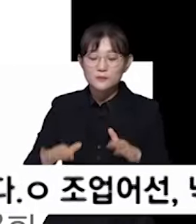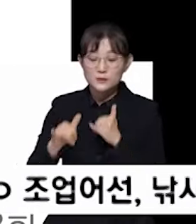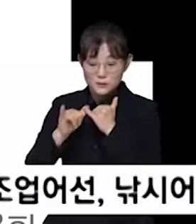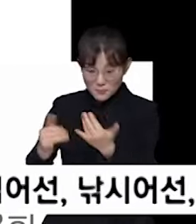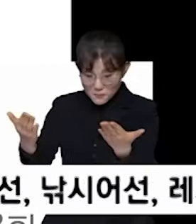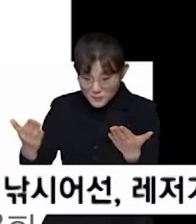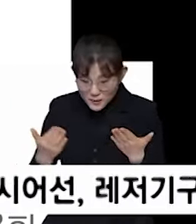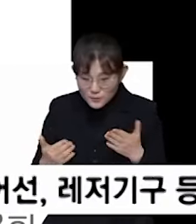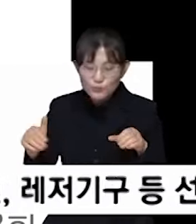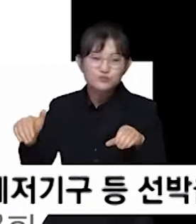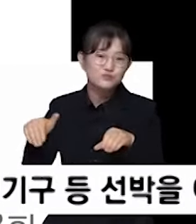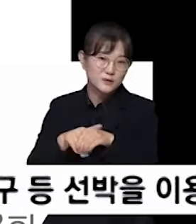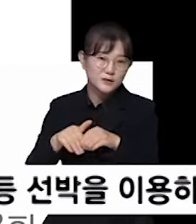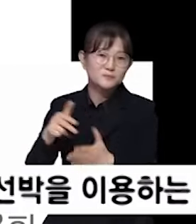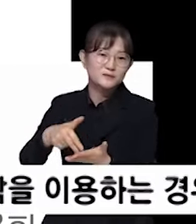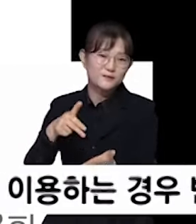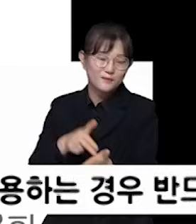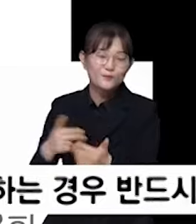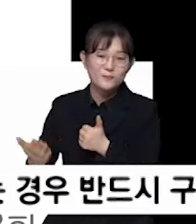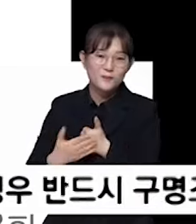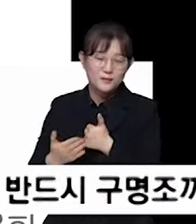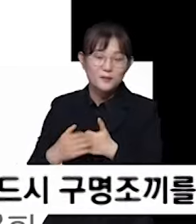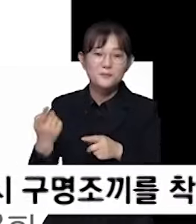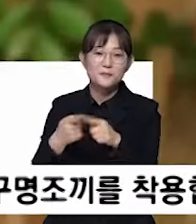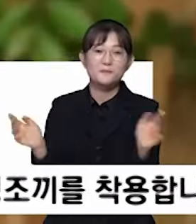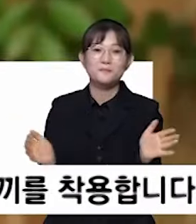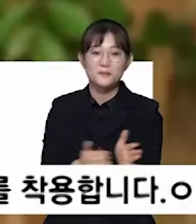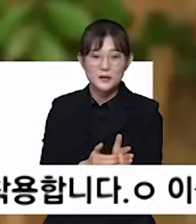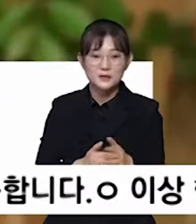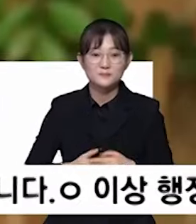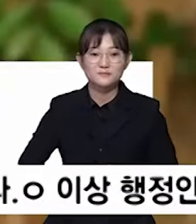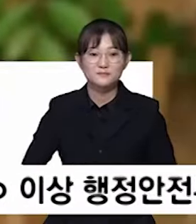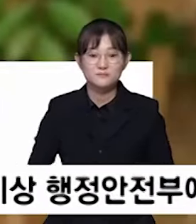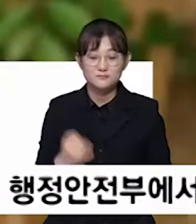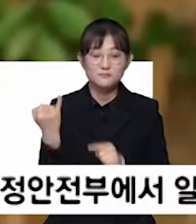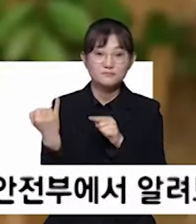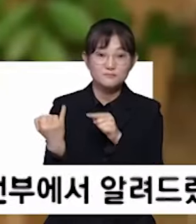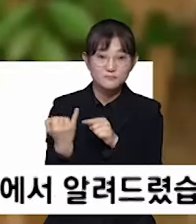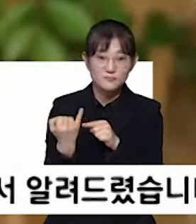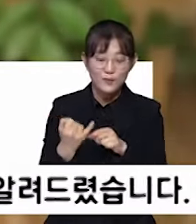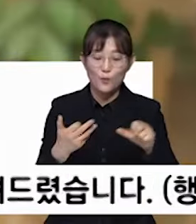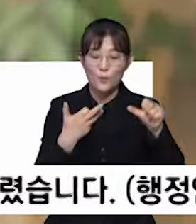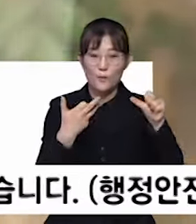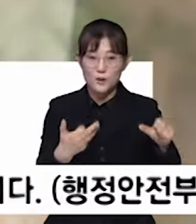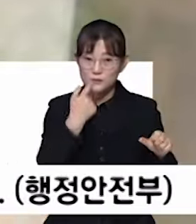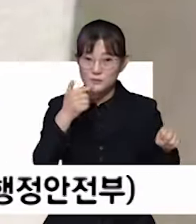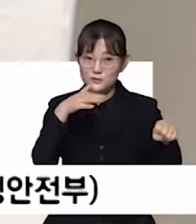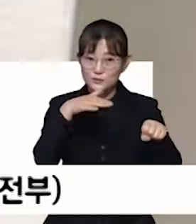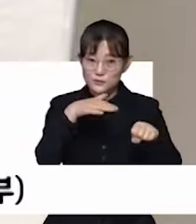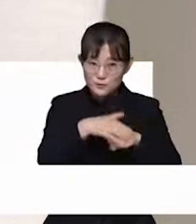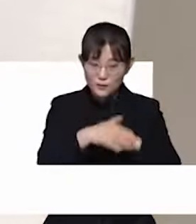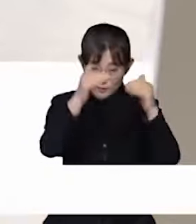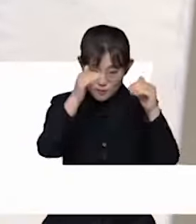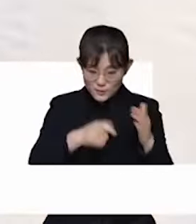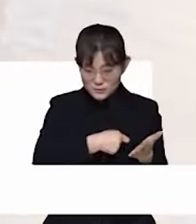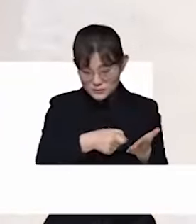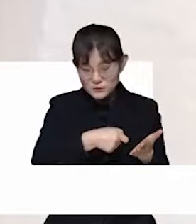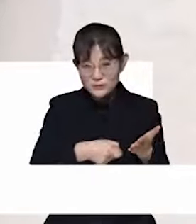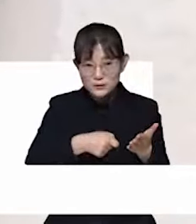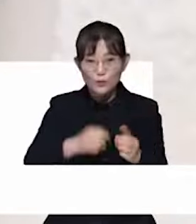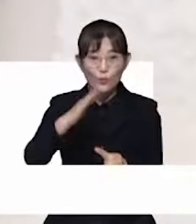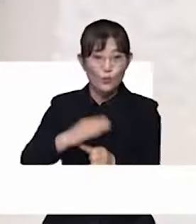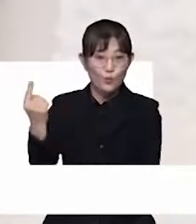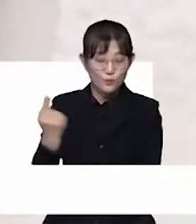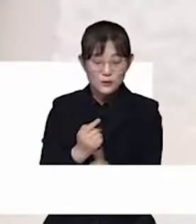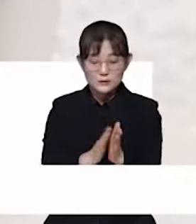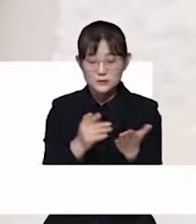수상으로 문학적으로도 빚지게 됐다는 평가도 나왔습니다. 한강 작가가 5.18 민주화운동을 다룬 장편 소설